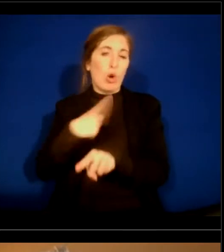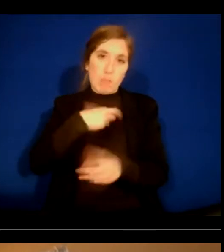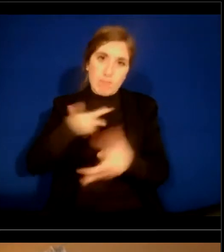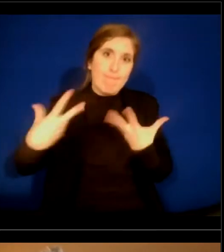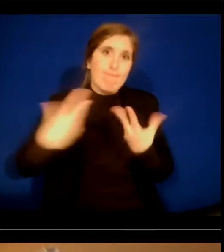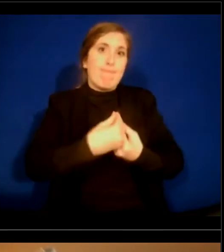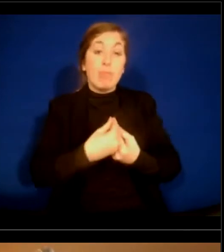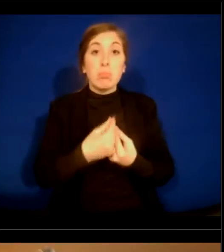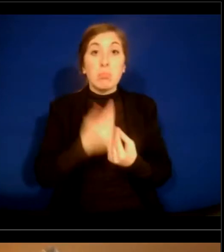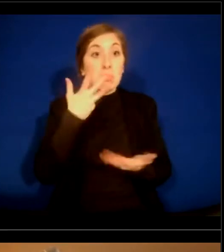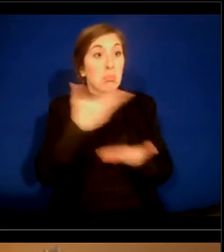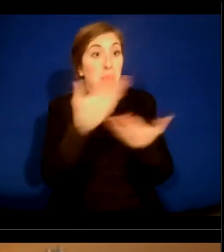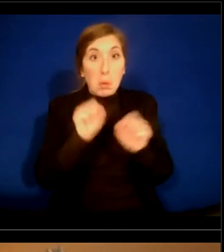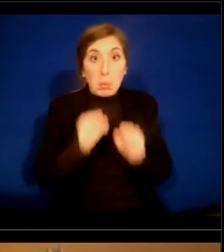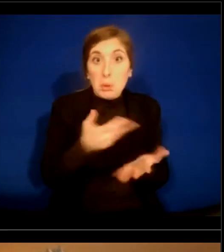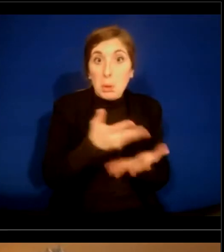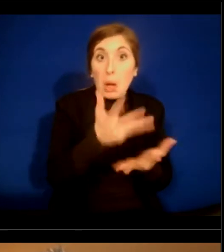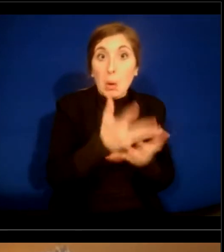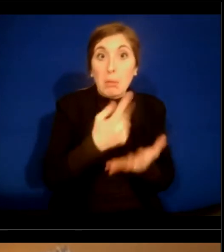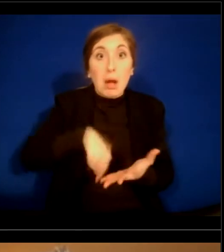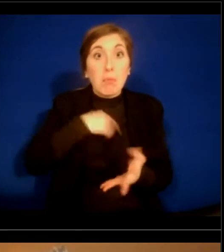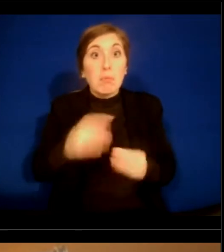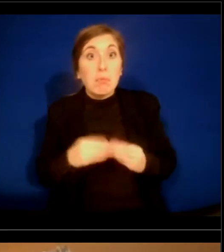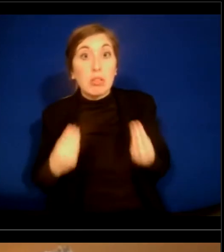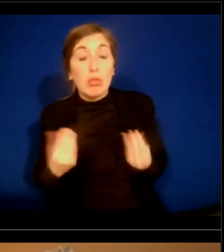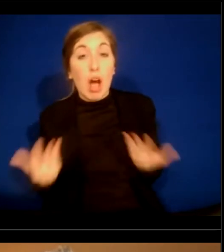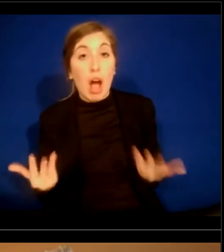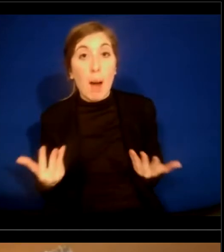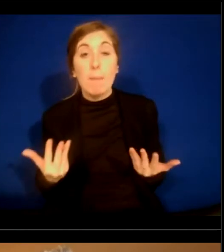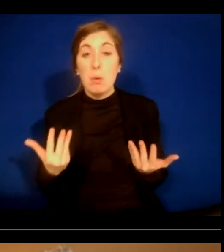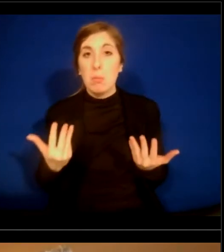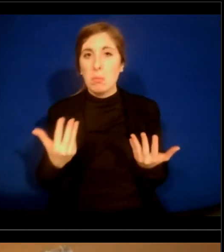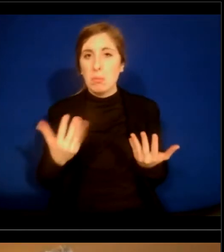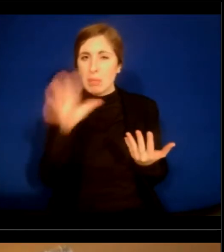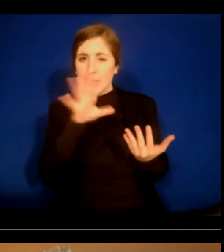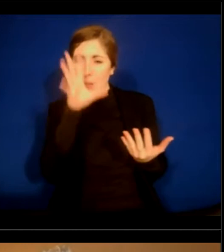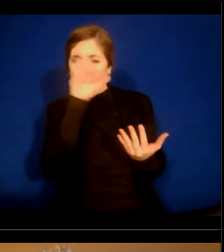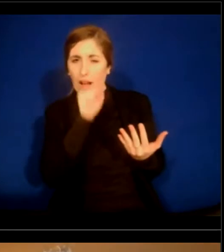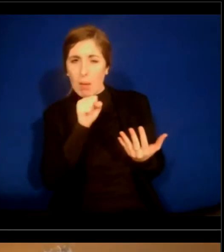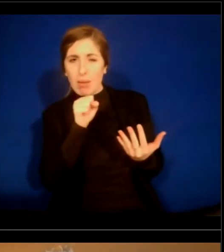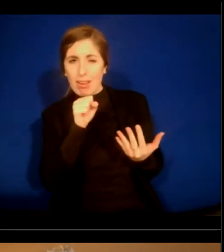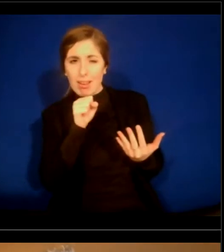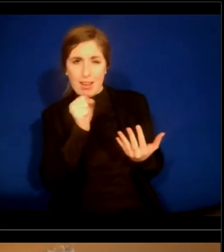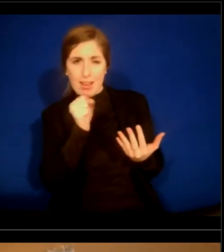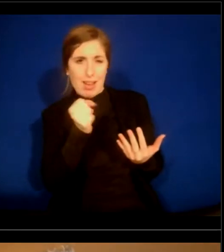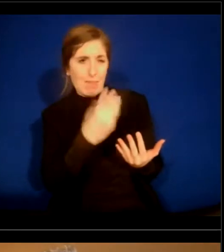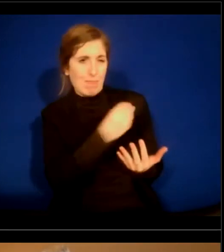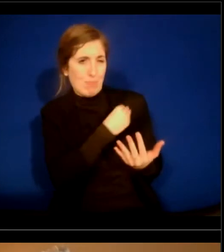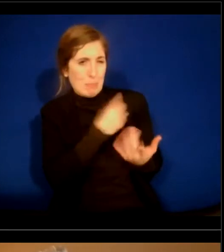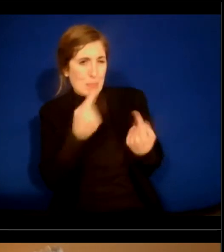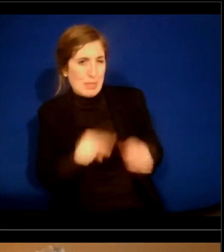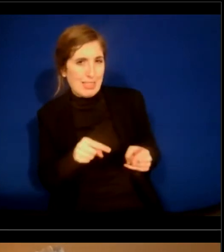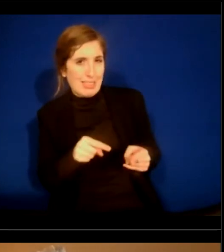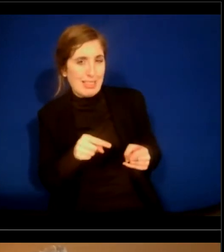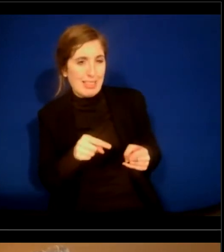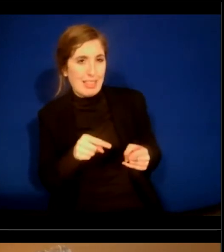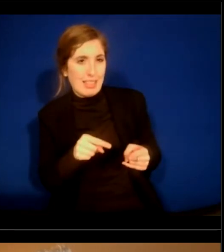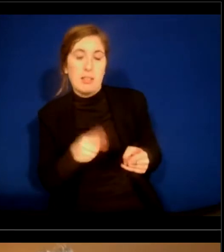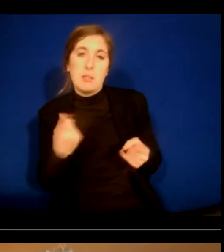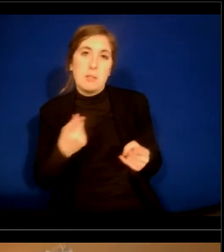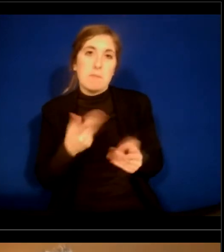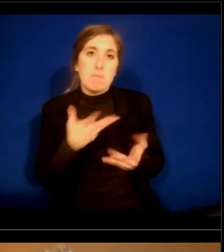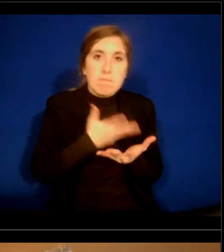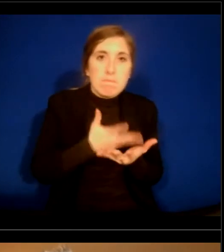raccontarvi quello che stiamo facendo. Insomma, mi sembrava di capire che un po' era anche questo, no? Sì. Condividere un